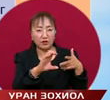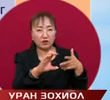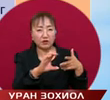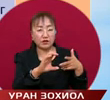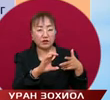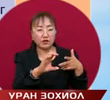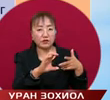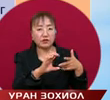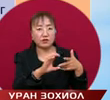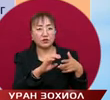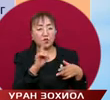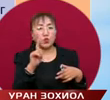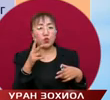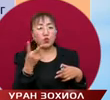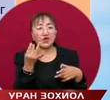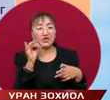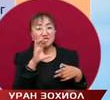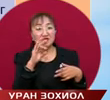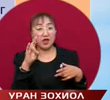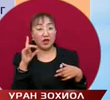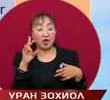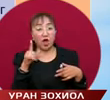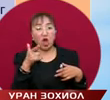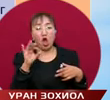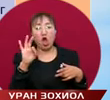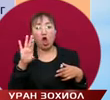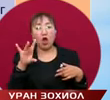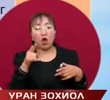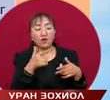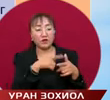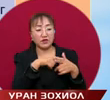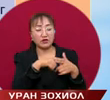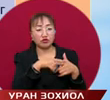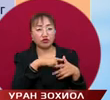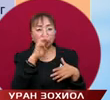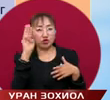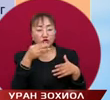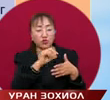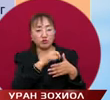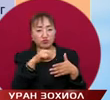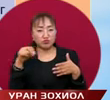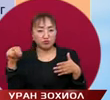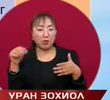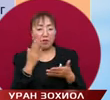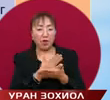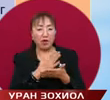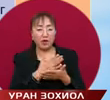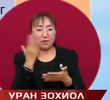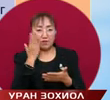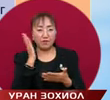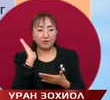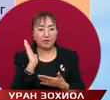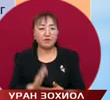шар модны товцох холилдон багсааж хоорон дур нэлх хүүхдийн зулаан үс шиг шингэн зөөлөн хургалж